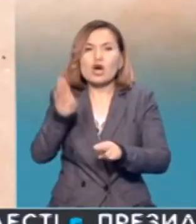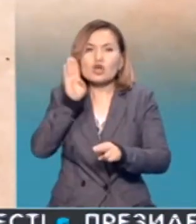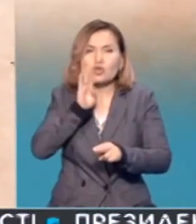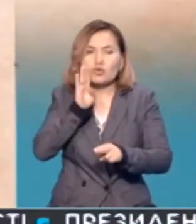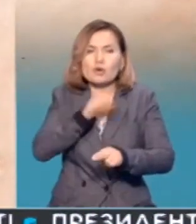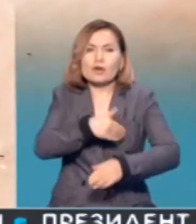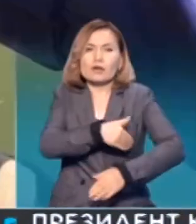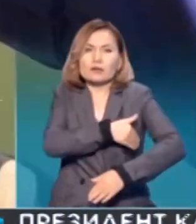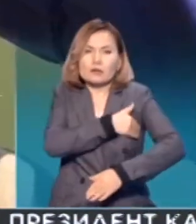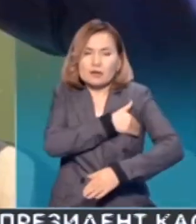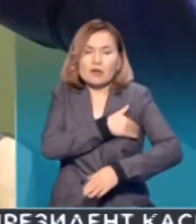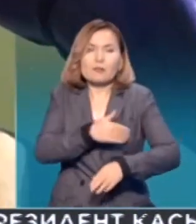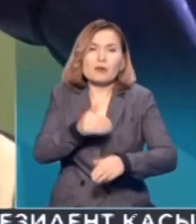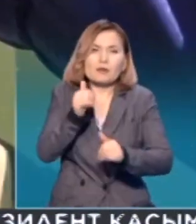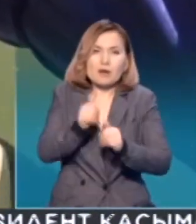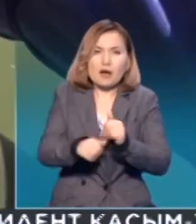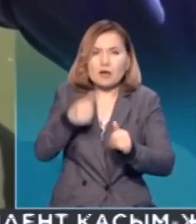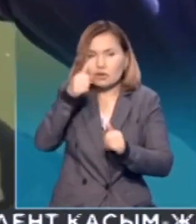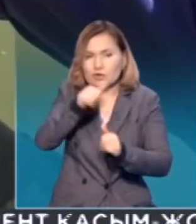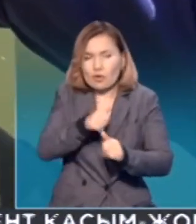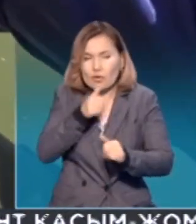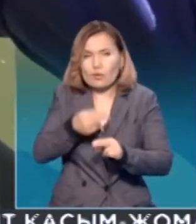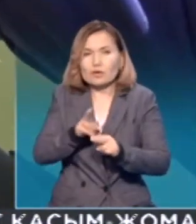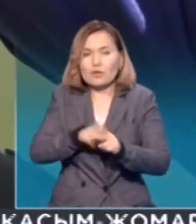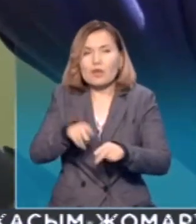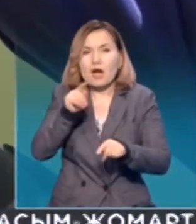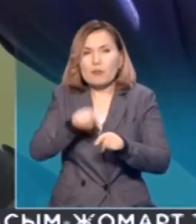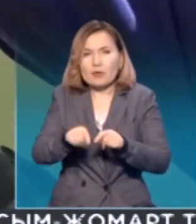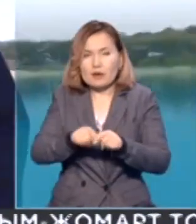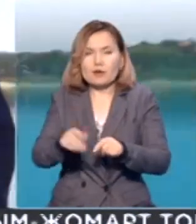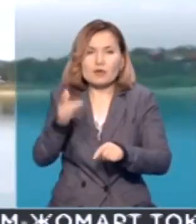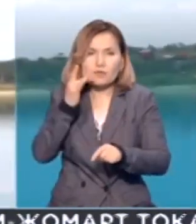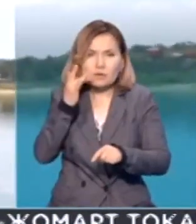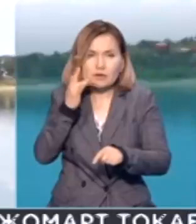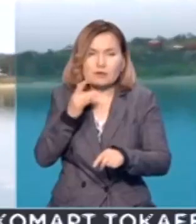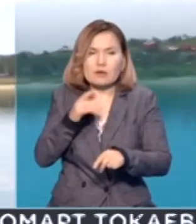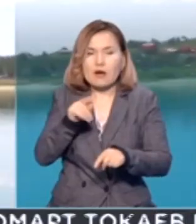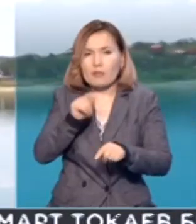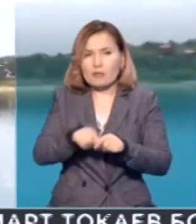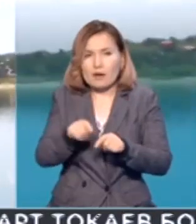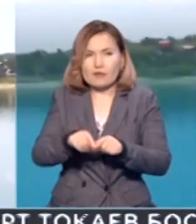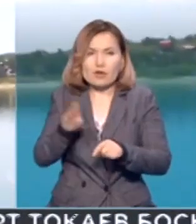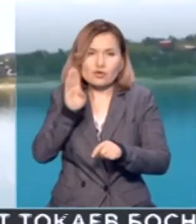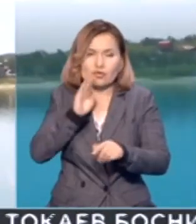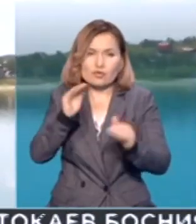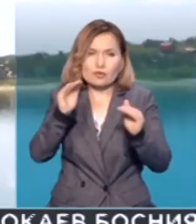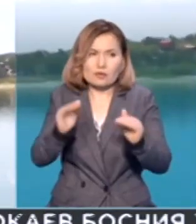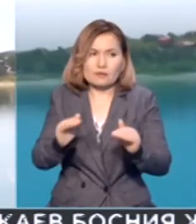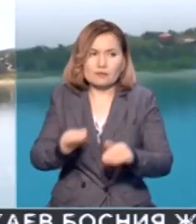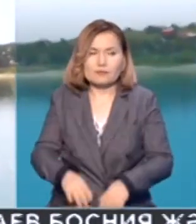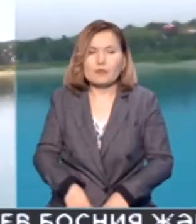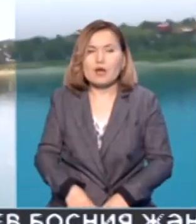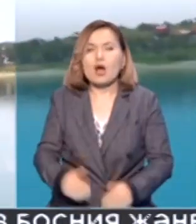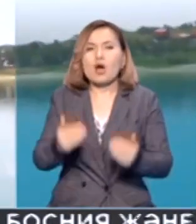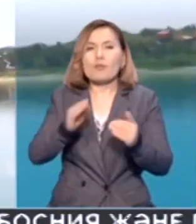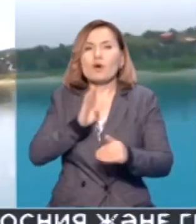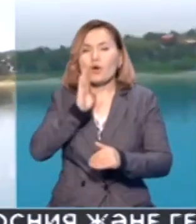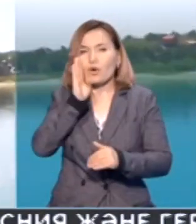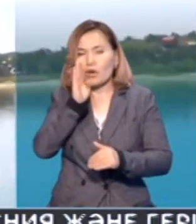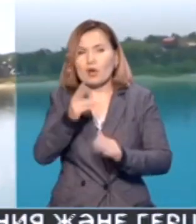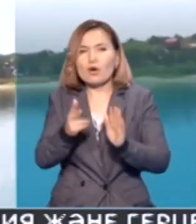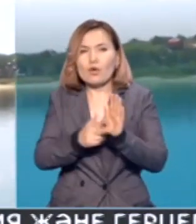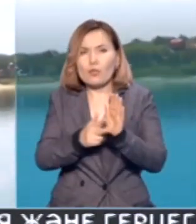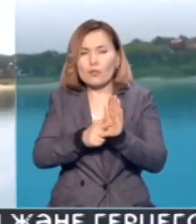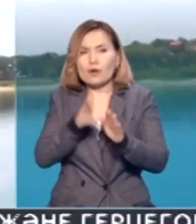температурасын арнайы құралдармен тәулігіне 2 рет өлшеп орталыққа есеп береді. Утром сегодня было 42 сантиметра. Бүгін таңғы сағат